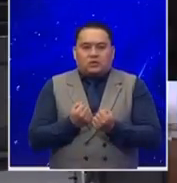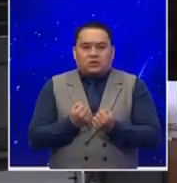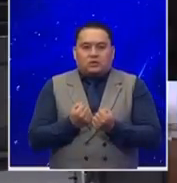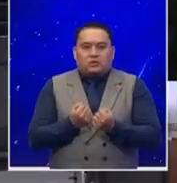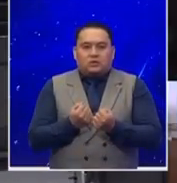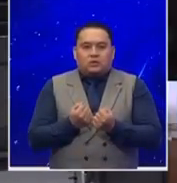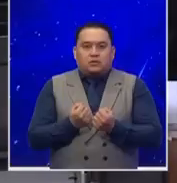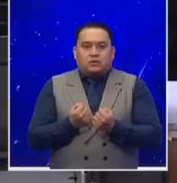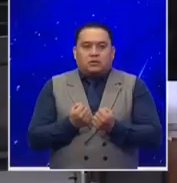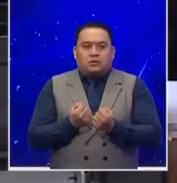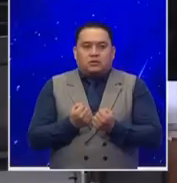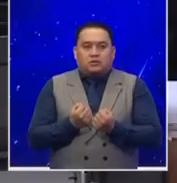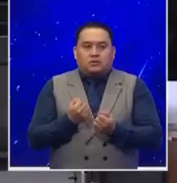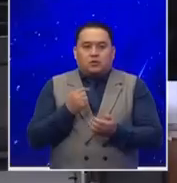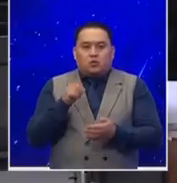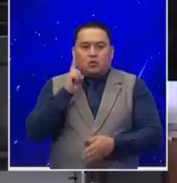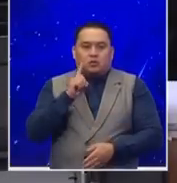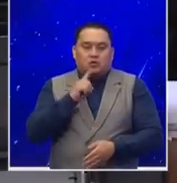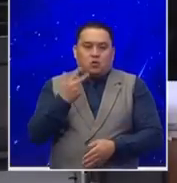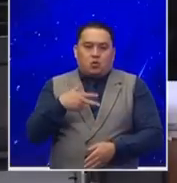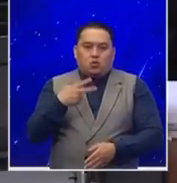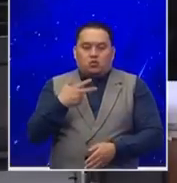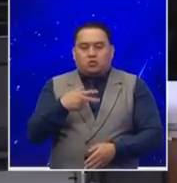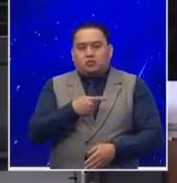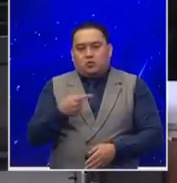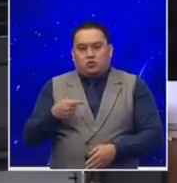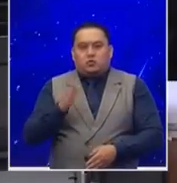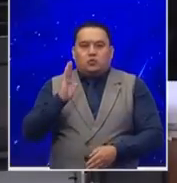Сол уже шамамен 30 градусқа кетеді.